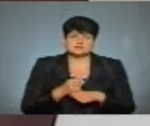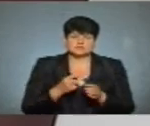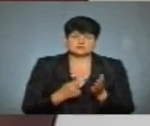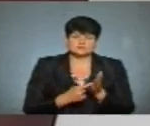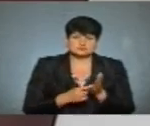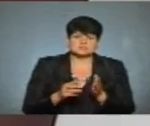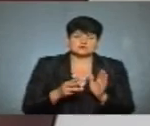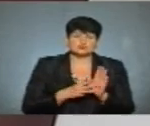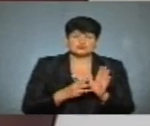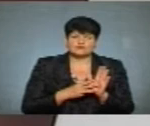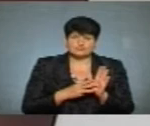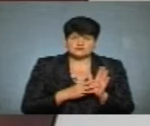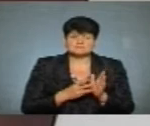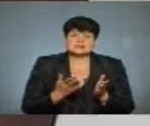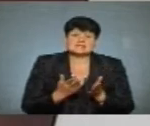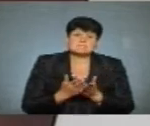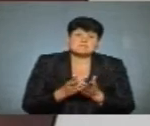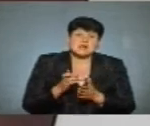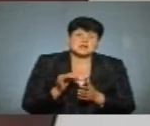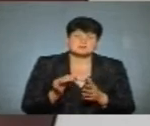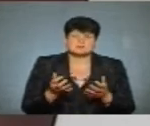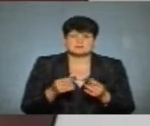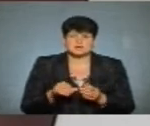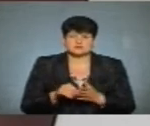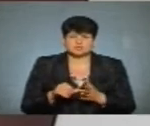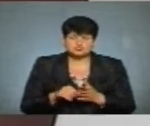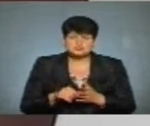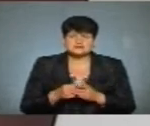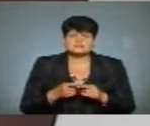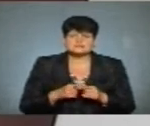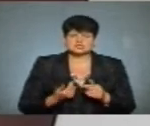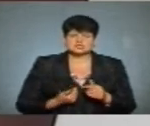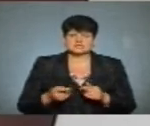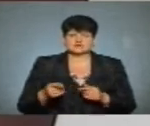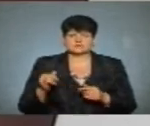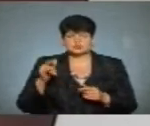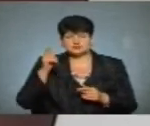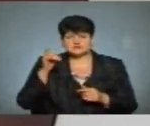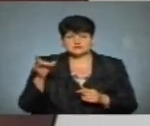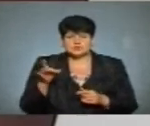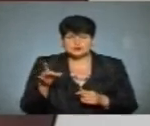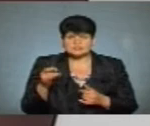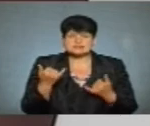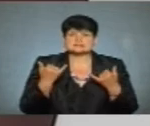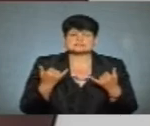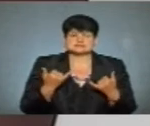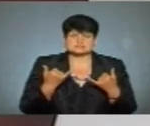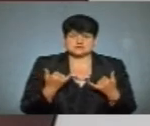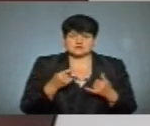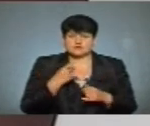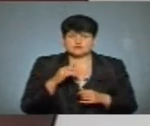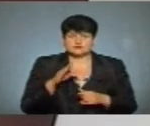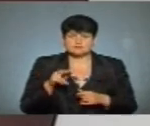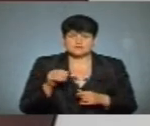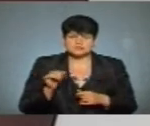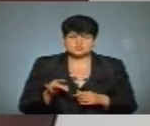підтвердили у 8 освітян, які мали б брати участь у проведенні тестування. Це жителі Тернополя та Чортківського району. Зараз, за словами Володимира Паничева,